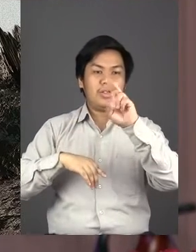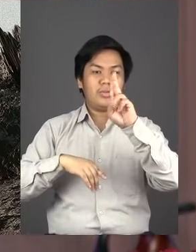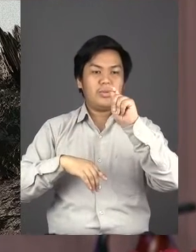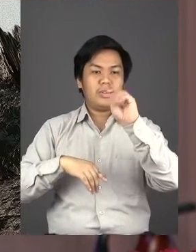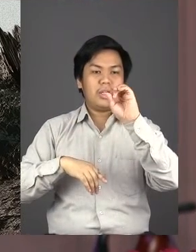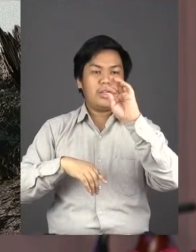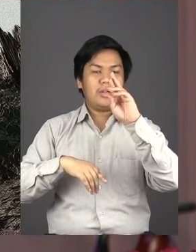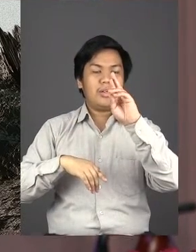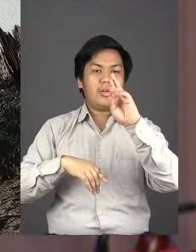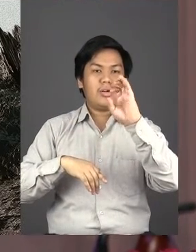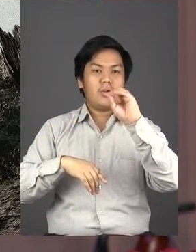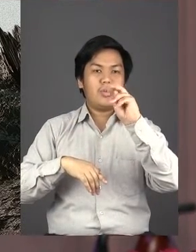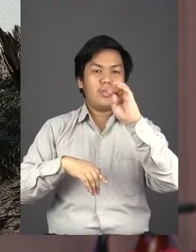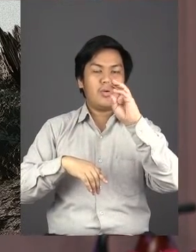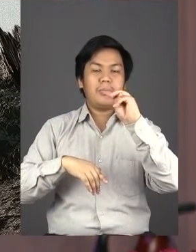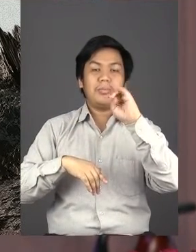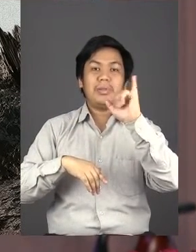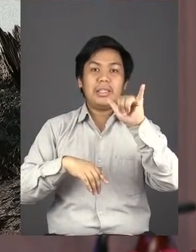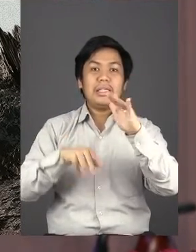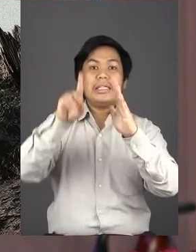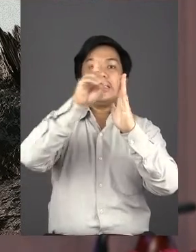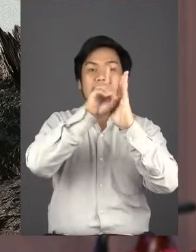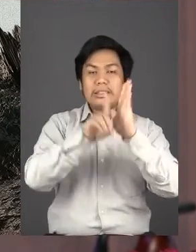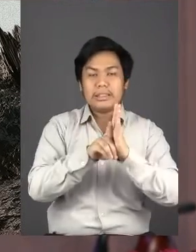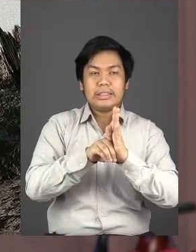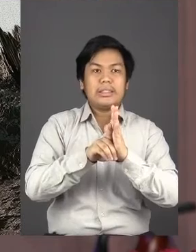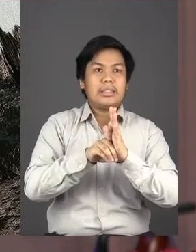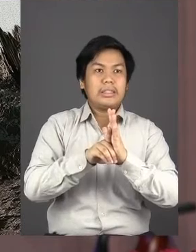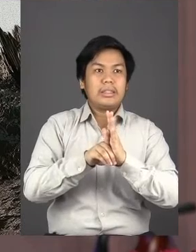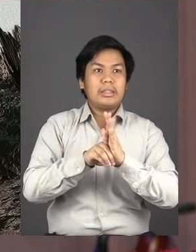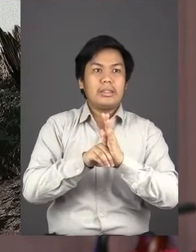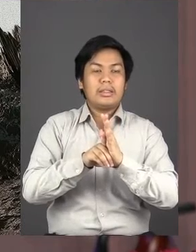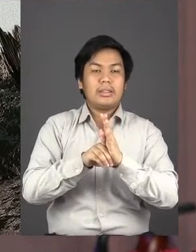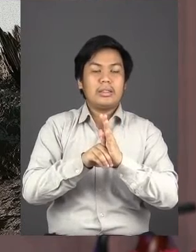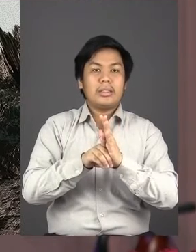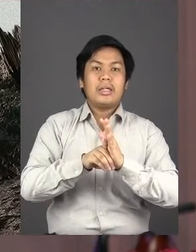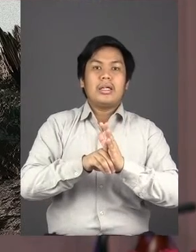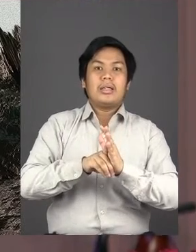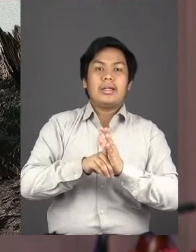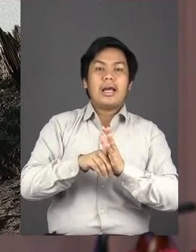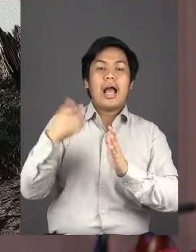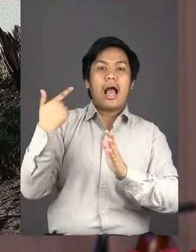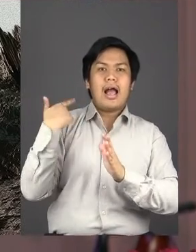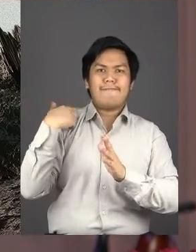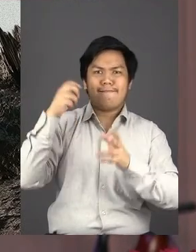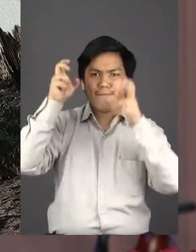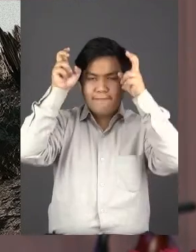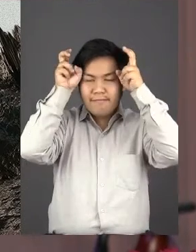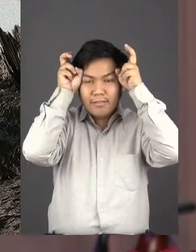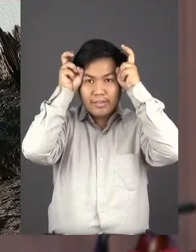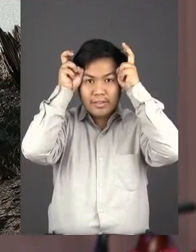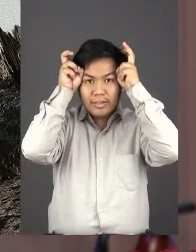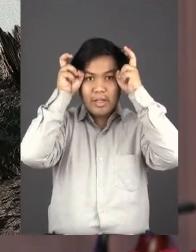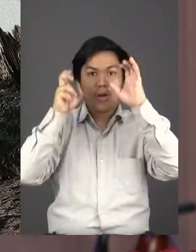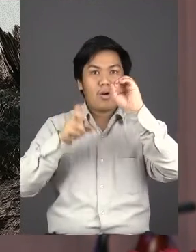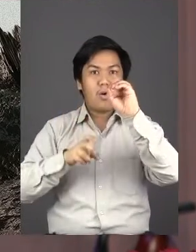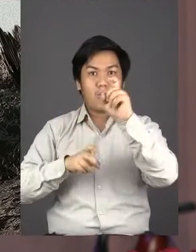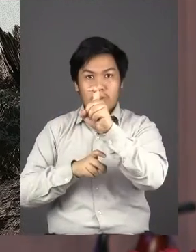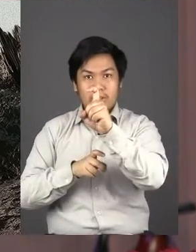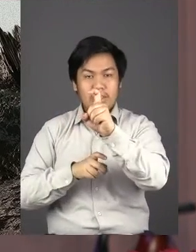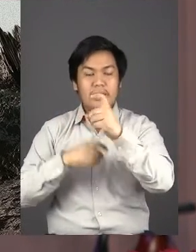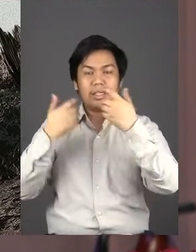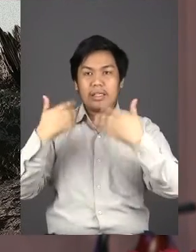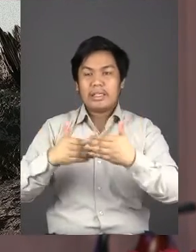hayop, isang ox, saka isang donkey, merong law sa Deuteronomy, na